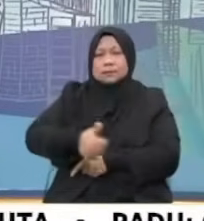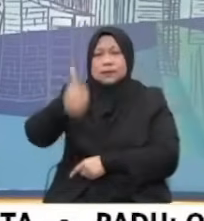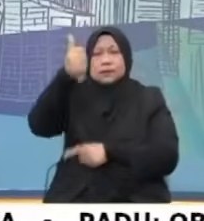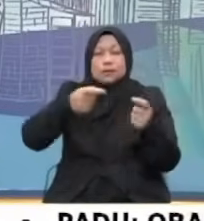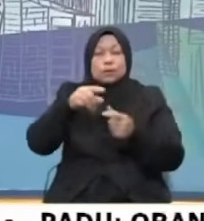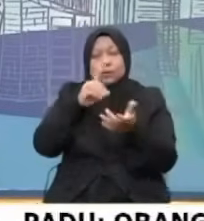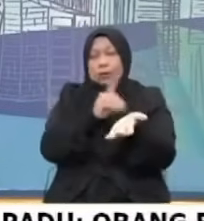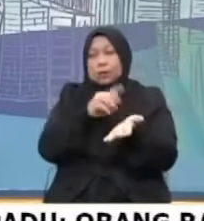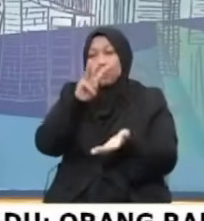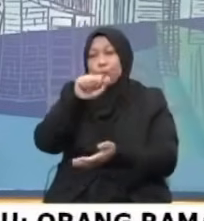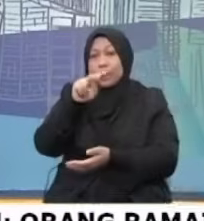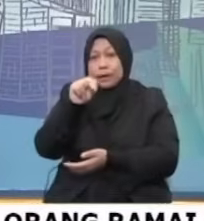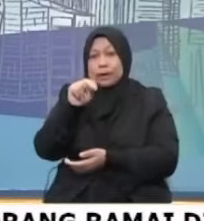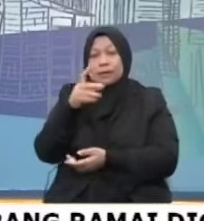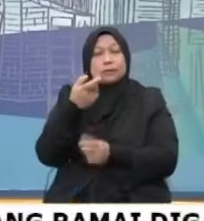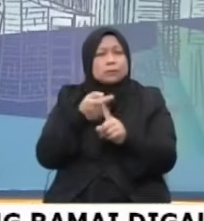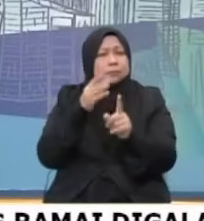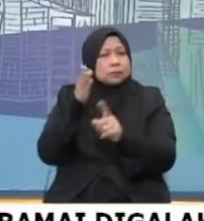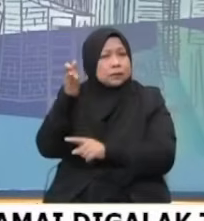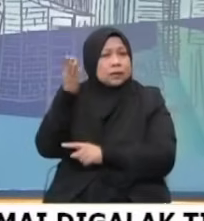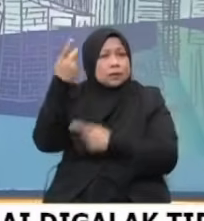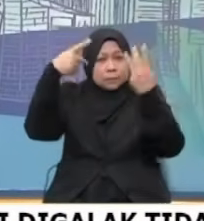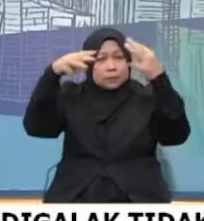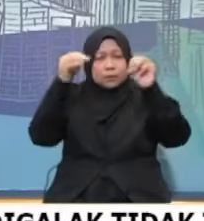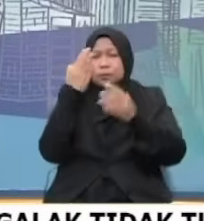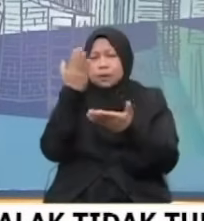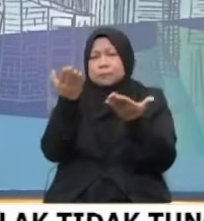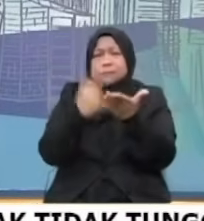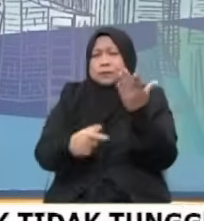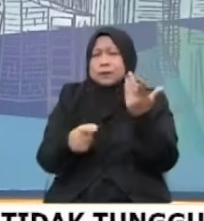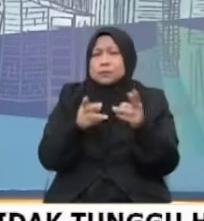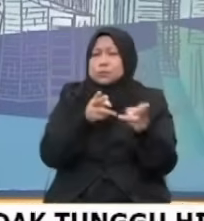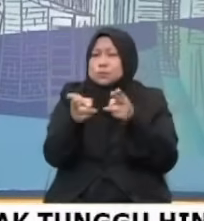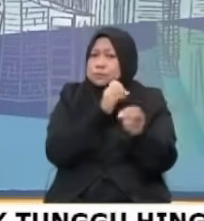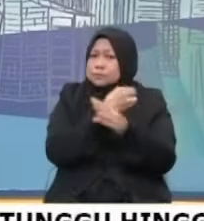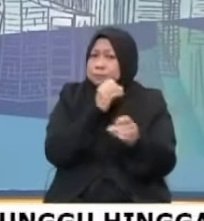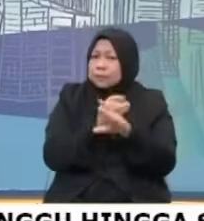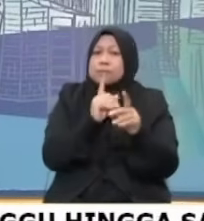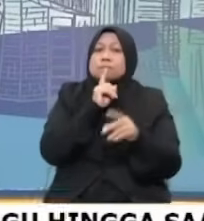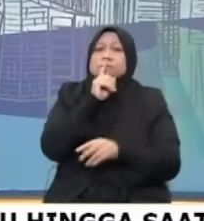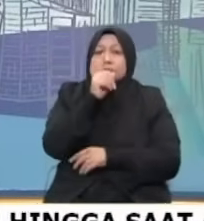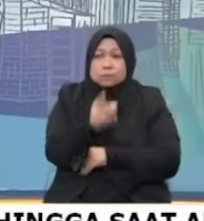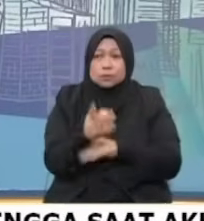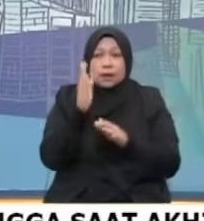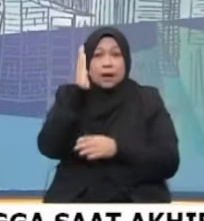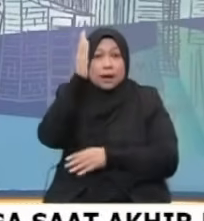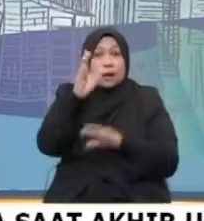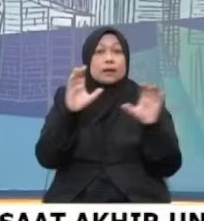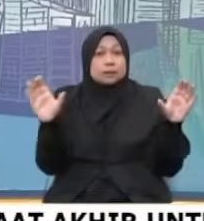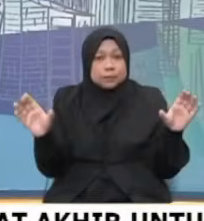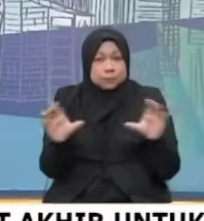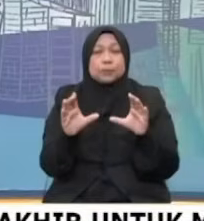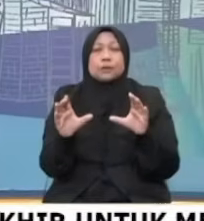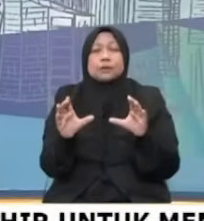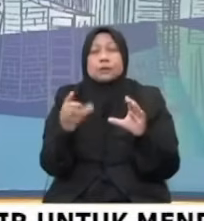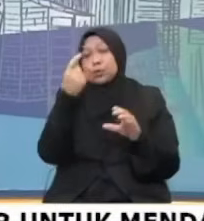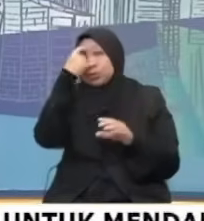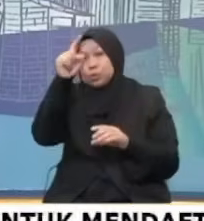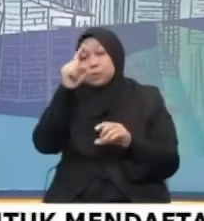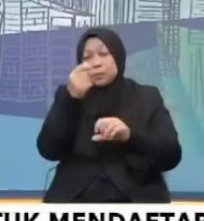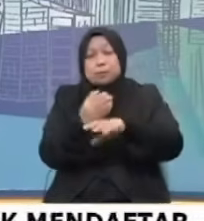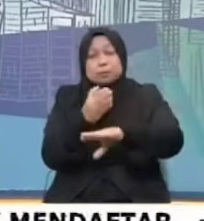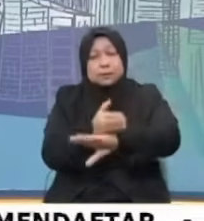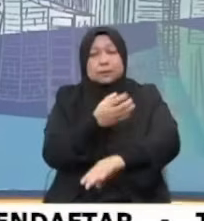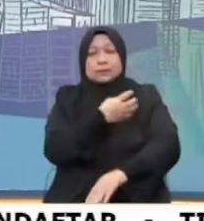Wan Martina binti Wan yusof kepada Perdana Menteri untuk menyatakan Apakah usaha yang telah dan akan dilakukan untuk